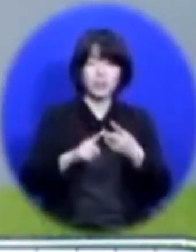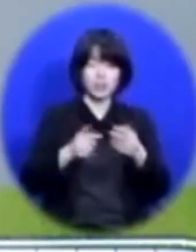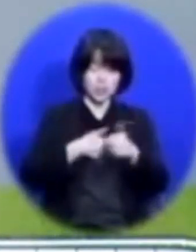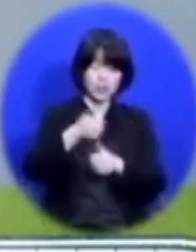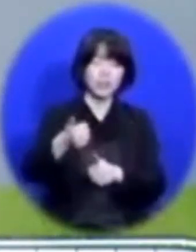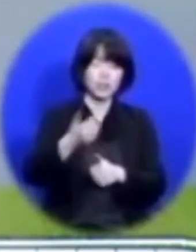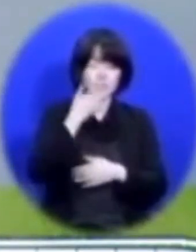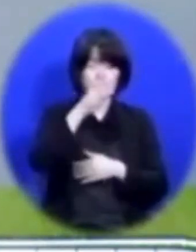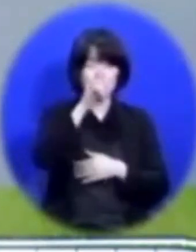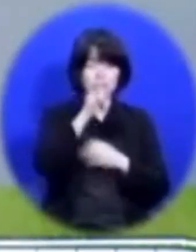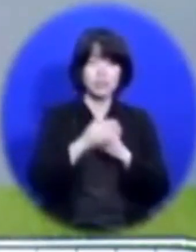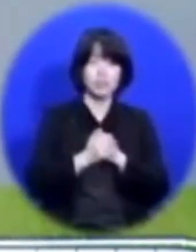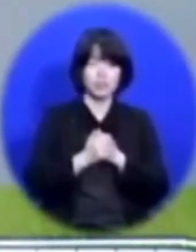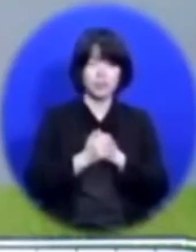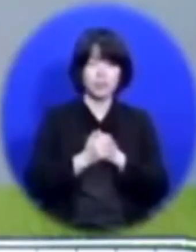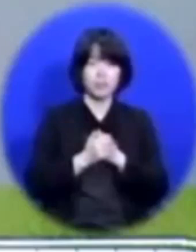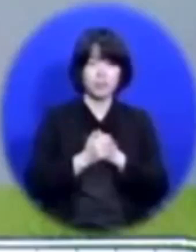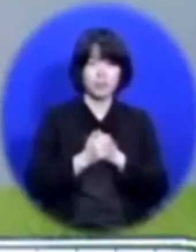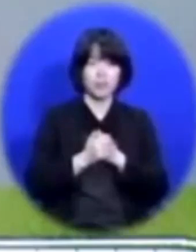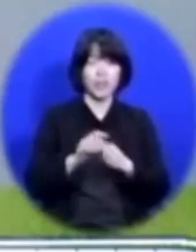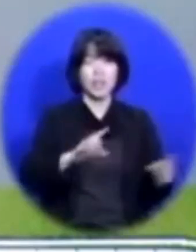는 외로움